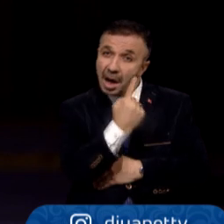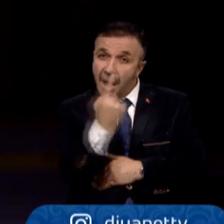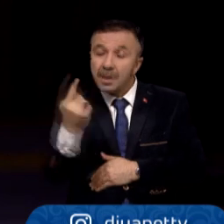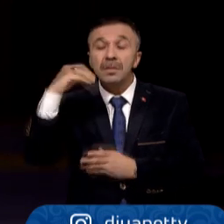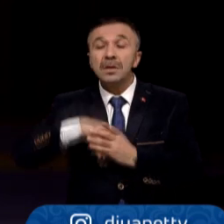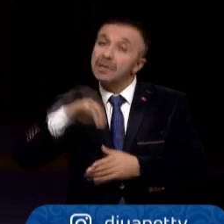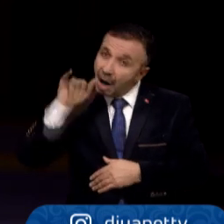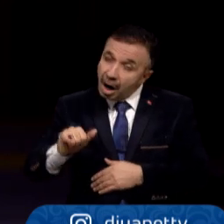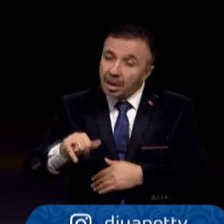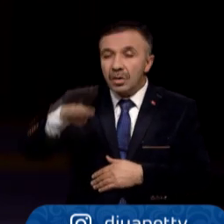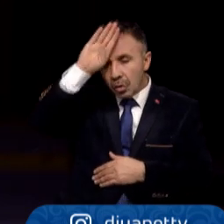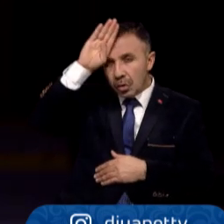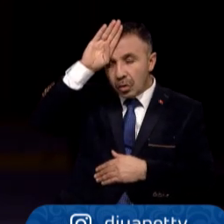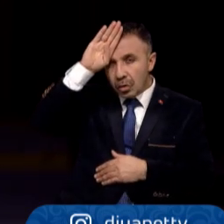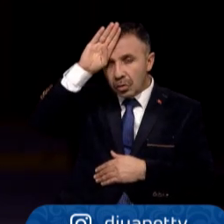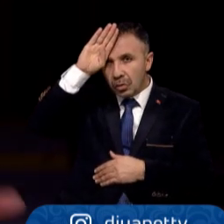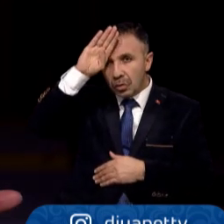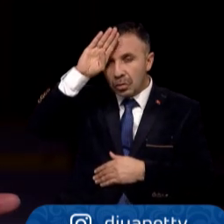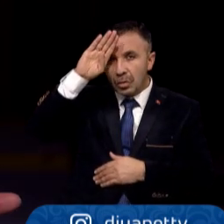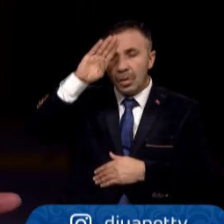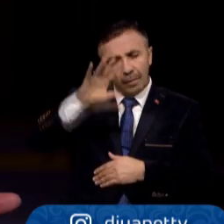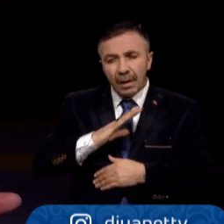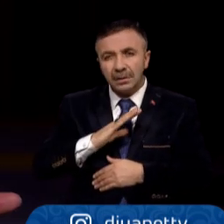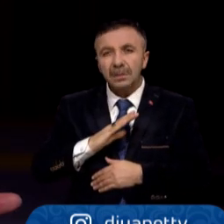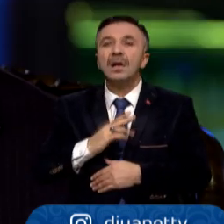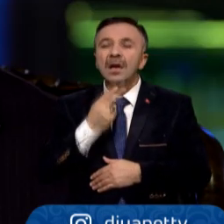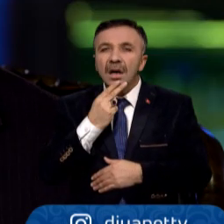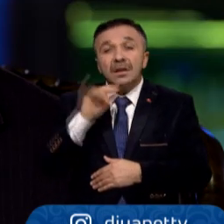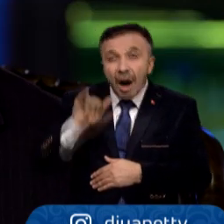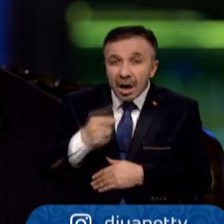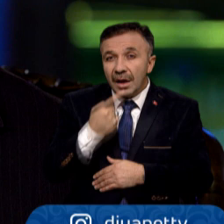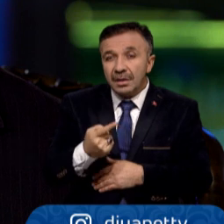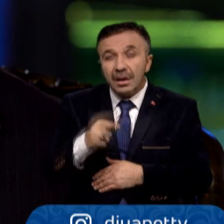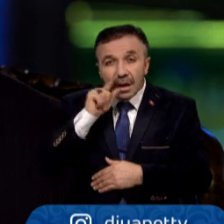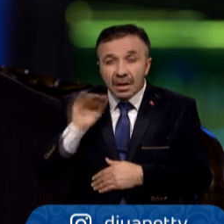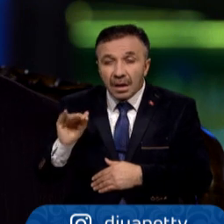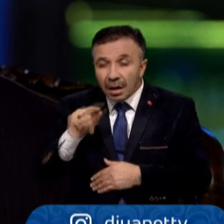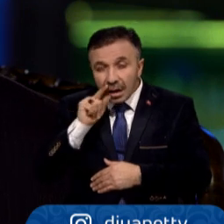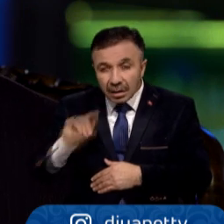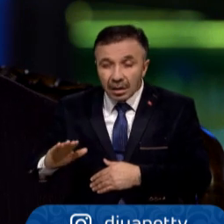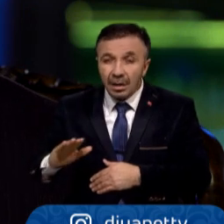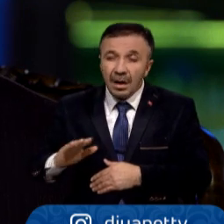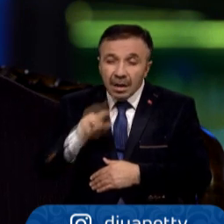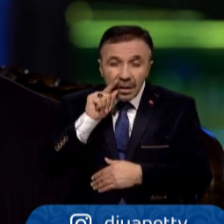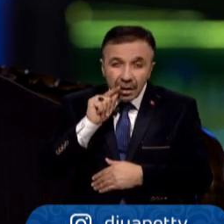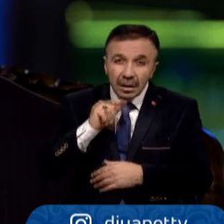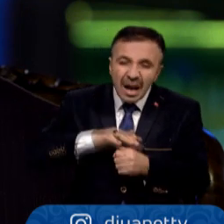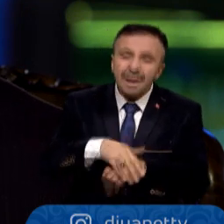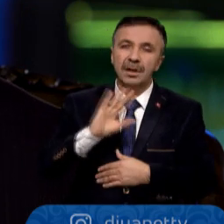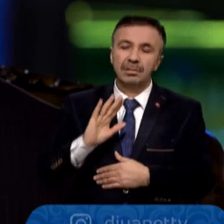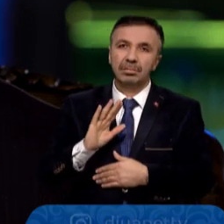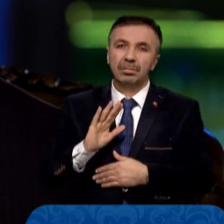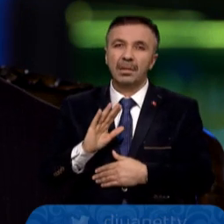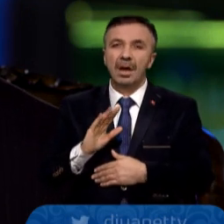Mahmut Ali Her birimiz için Hakk hukuku tayin ve tespit etmiştir Kadın hakları derken erkekler Ezilmez mi